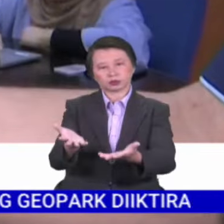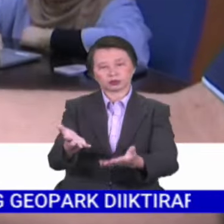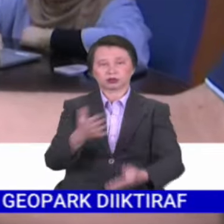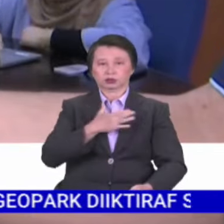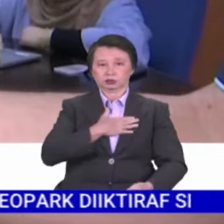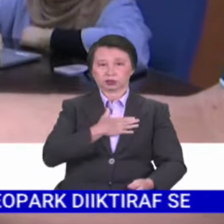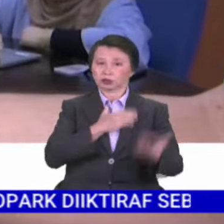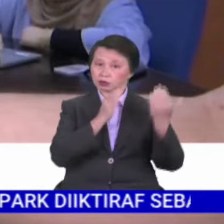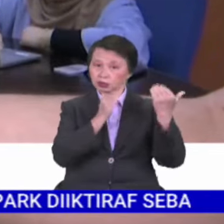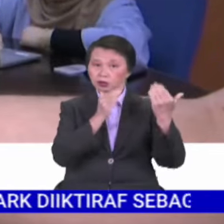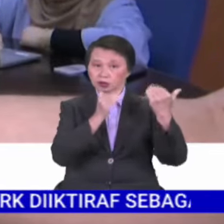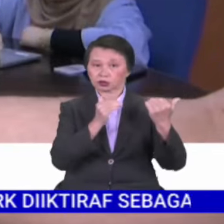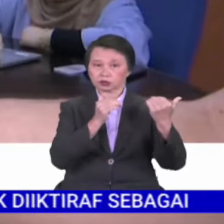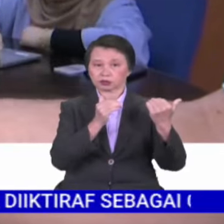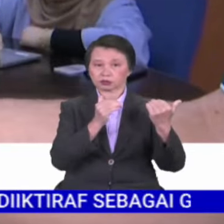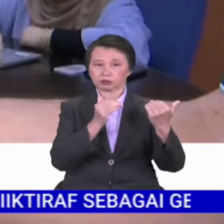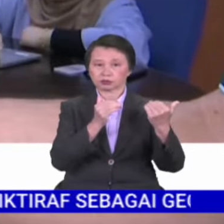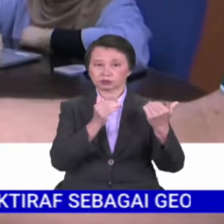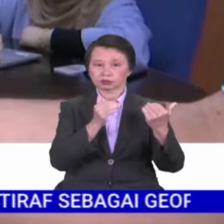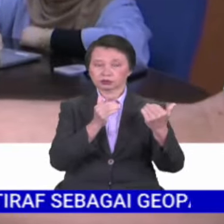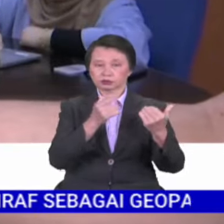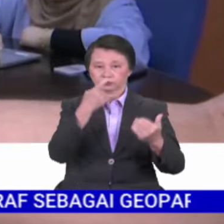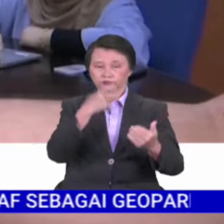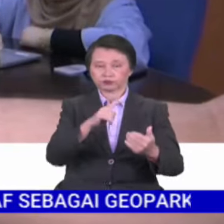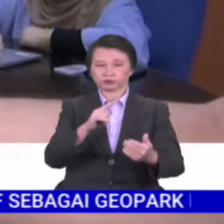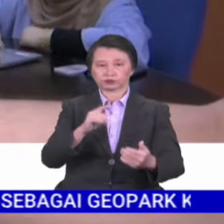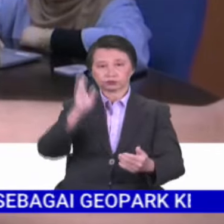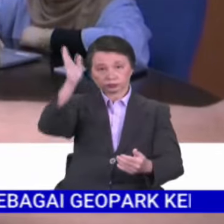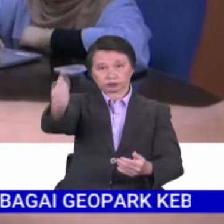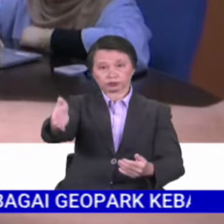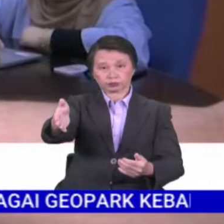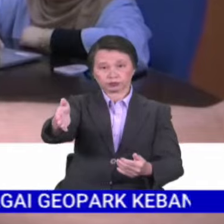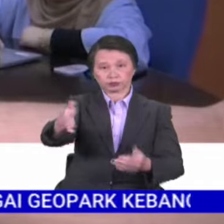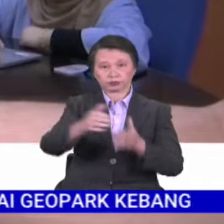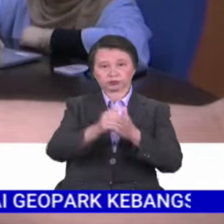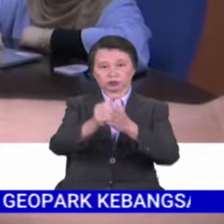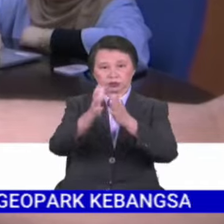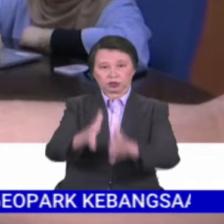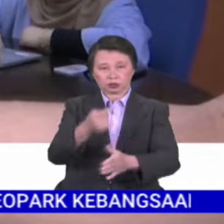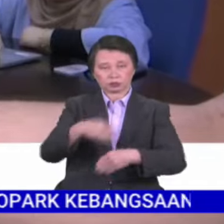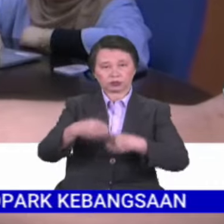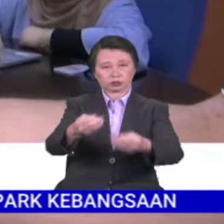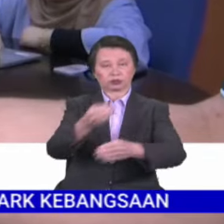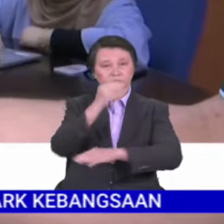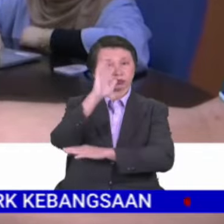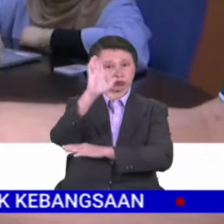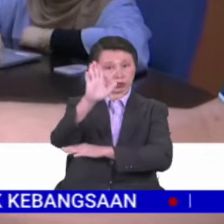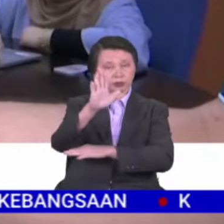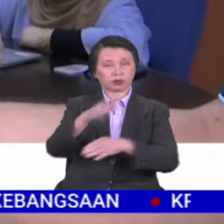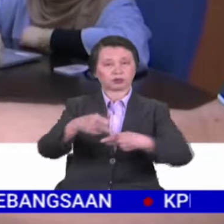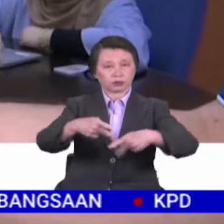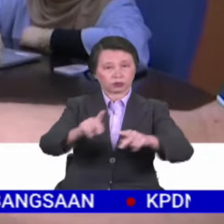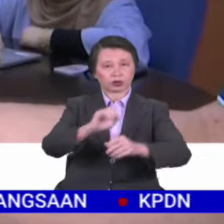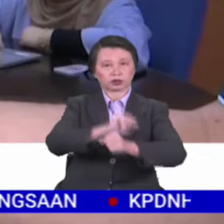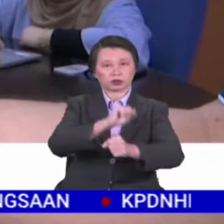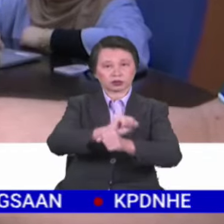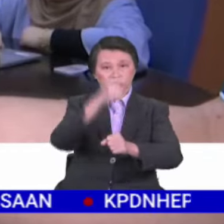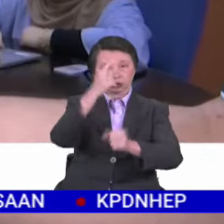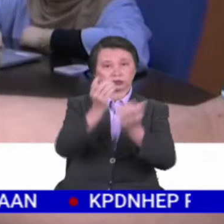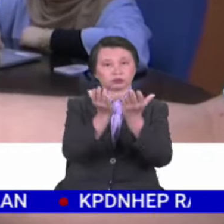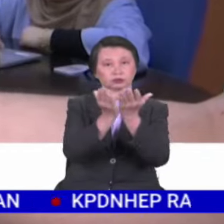Harapan saya untuk kerajaan yang akan datang, dia dapat menjaminkan peluang pekerjaan kepada